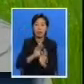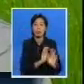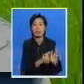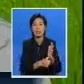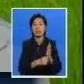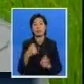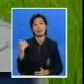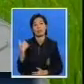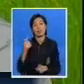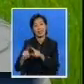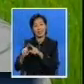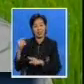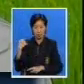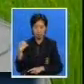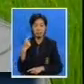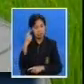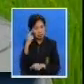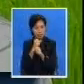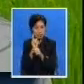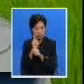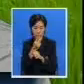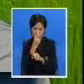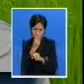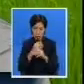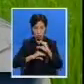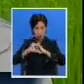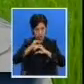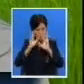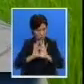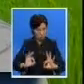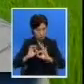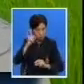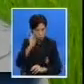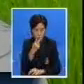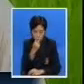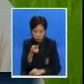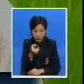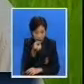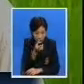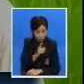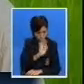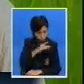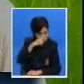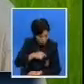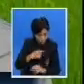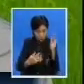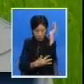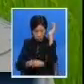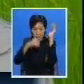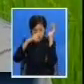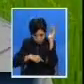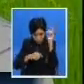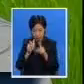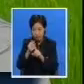ราก็ต้องใช้โครงการที่ดูอย่างแน่ชัดว่าเป็นข้าวไทยนะฮะมันไทยข้าวโพดไทยโดยมีการขึ้นทะเบียนเชื่อมโย